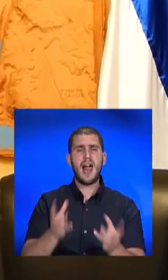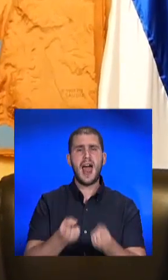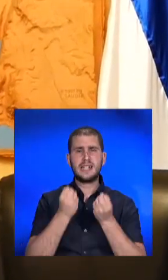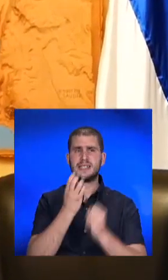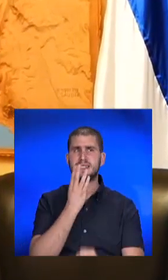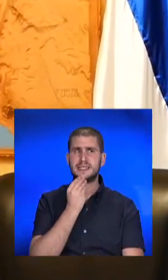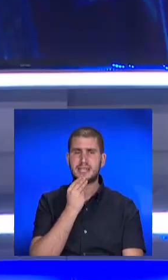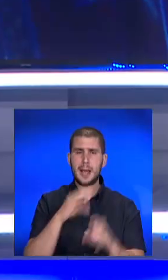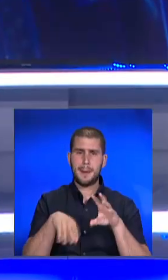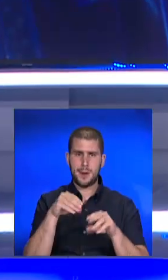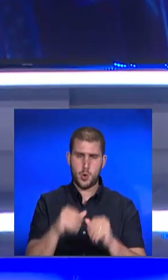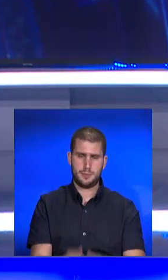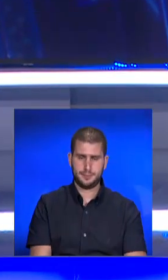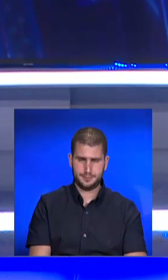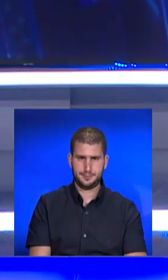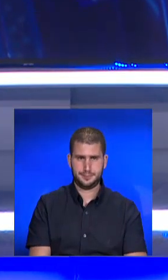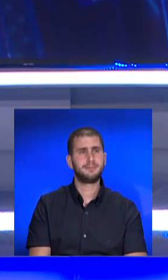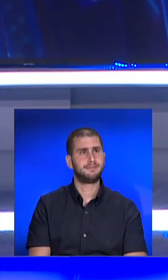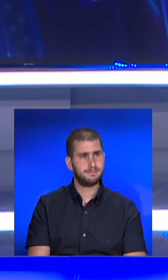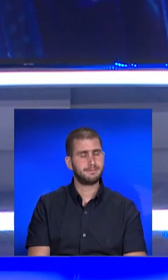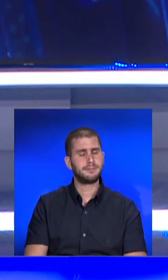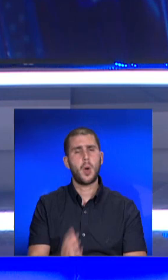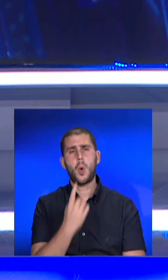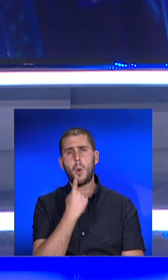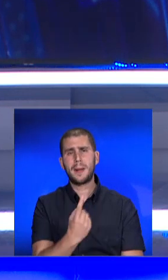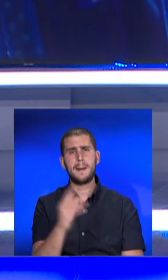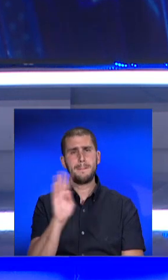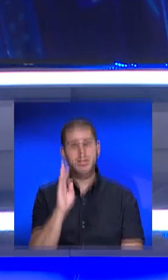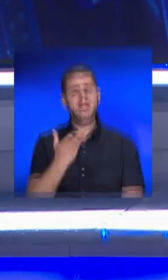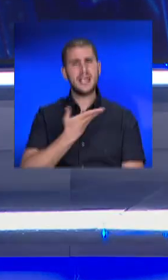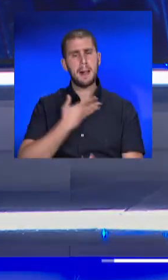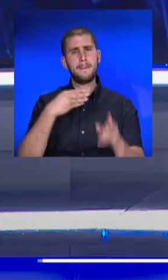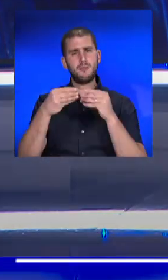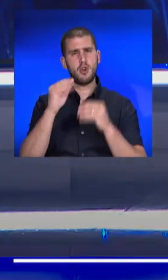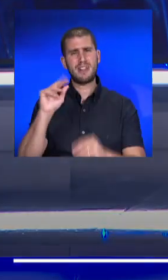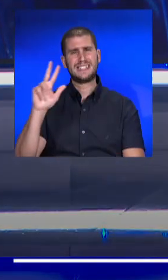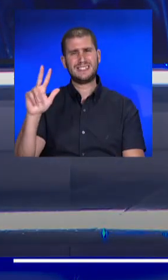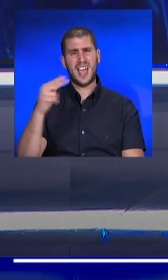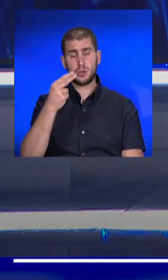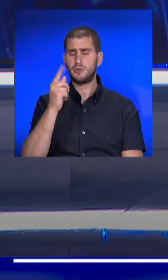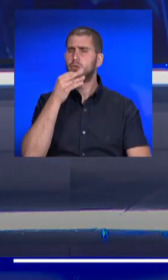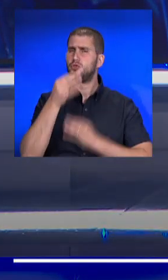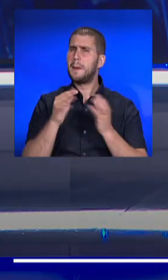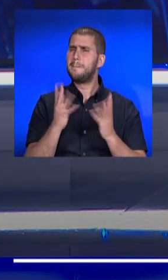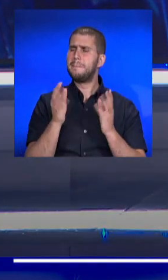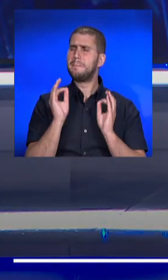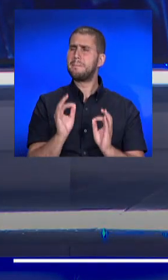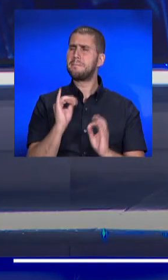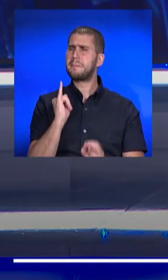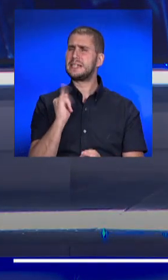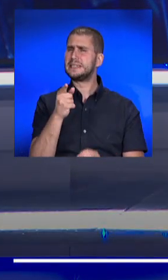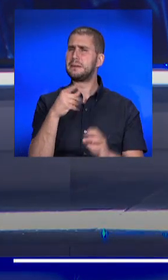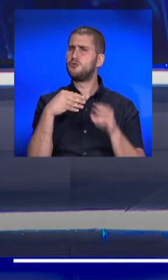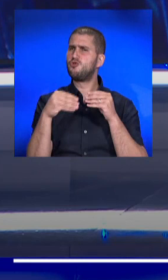ישראל מבחירות. כן. אז אומרים שנתניהו מקבל את פשרת האוזר, ועכשיו נשאלת השאלה מהי בדיוק פשרת האוזר, ועל